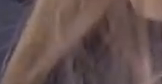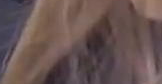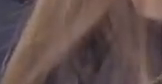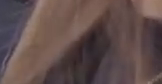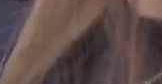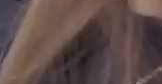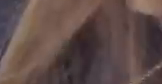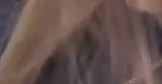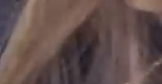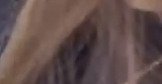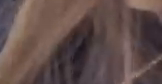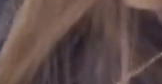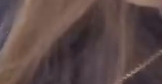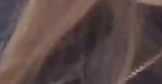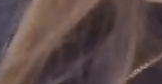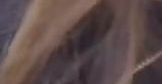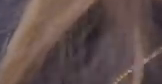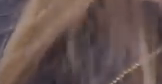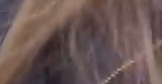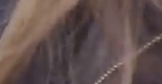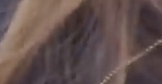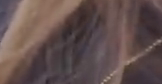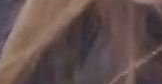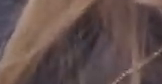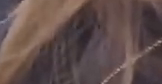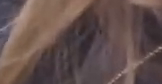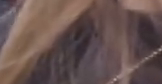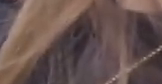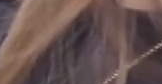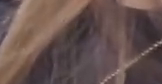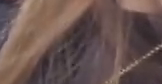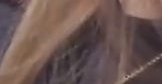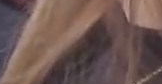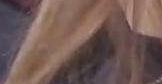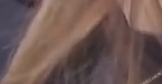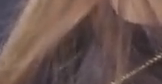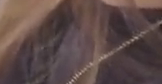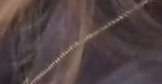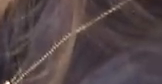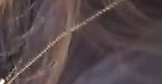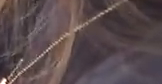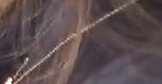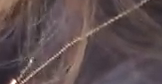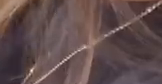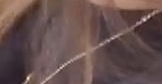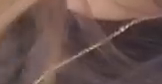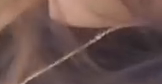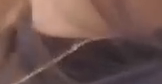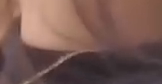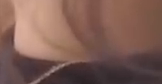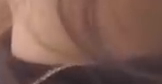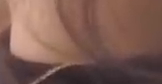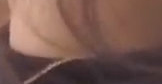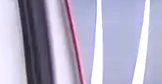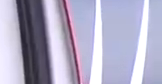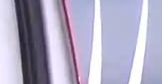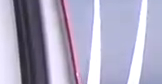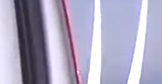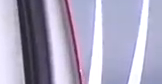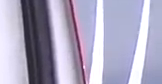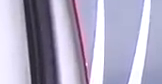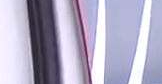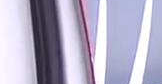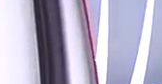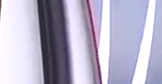bata. Para kung meron man daw sila may bibigay na tulong. Kaya napag-desisyon ako na sige ka ako, pwede. So